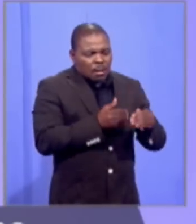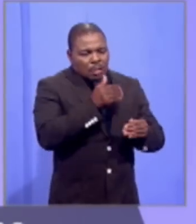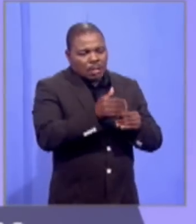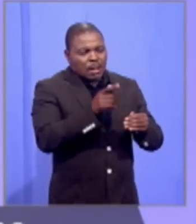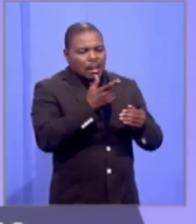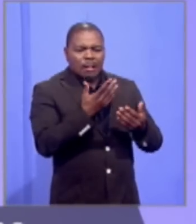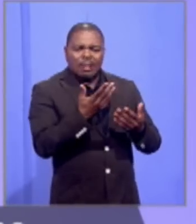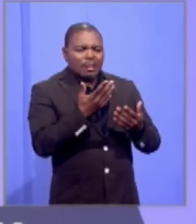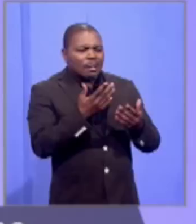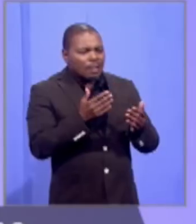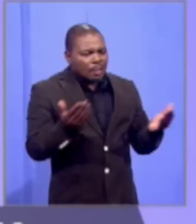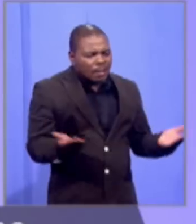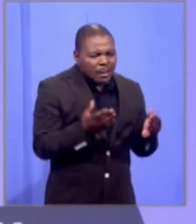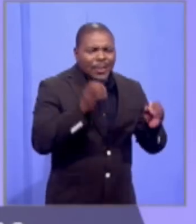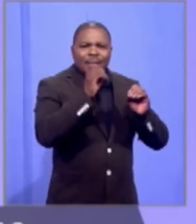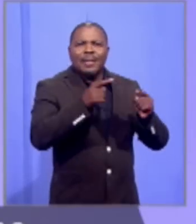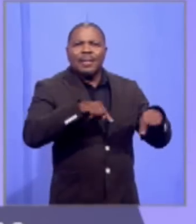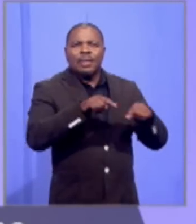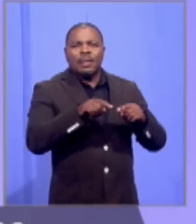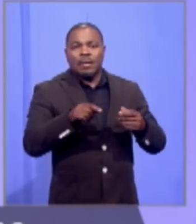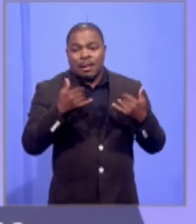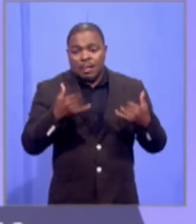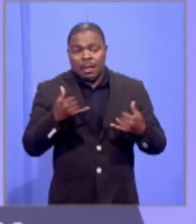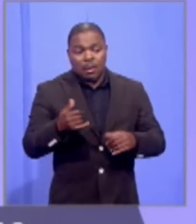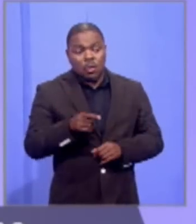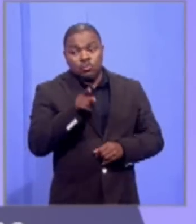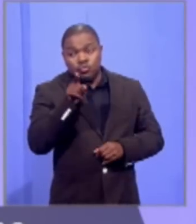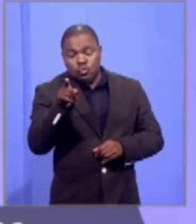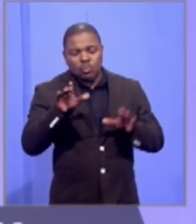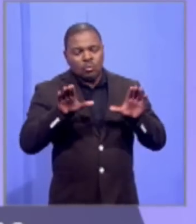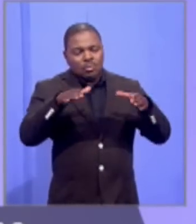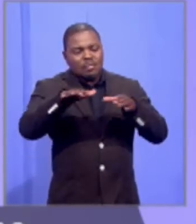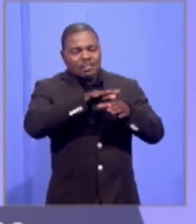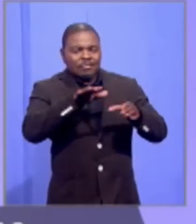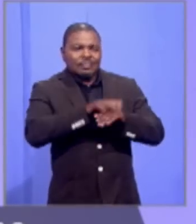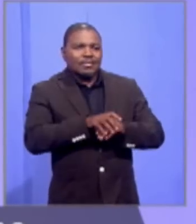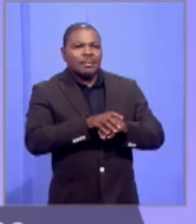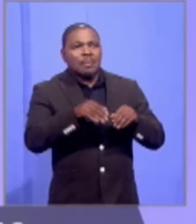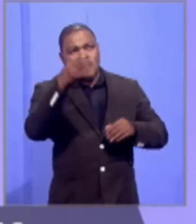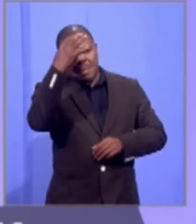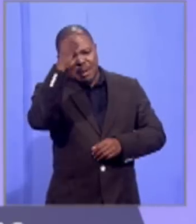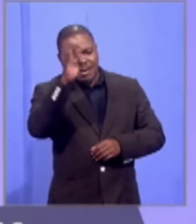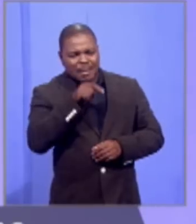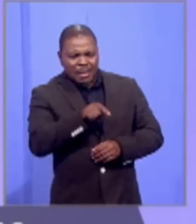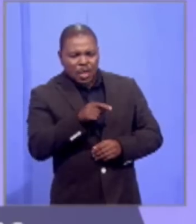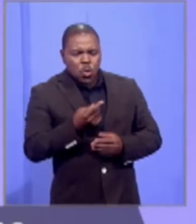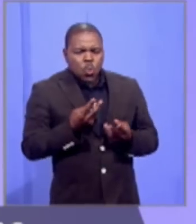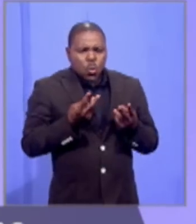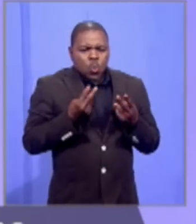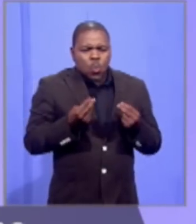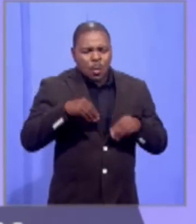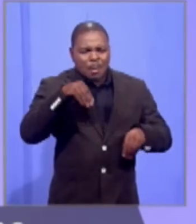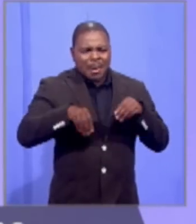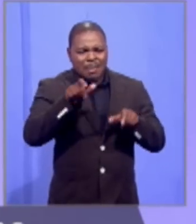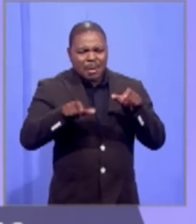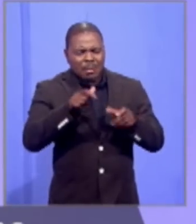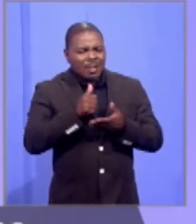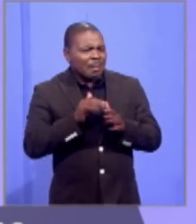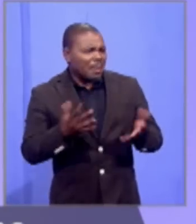moepo a e ka ba lena bao ba lego ka lekaleng la lena tshwaro ke e feng kudu go mmušo le gona le nyaka go bona go direga